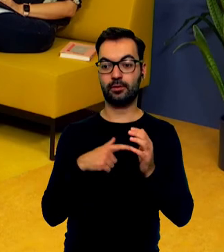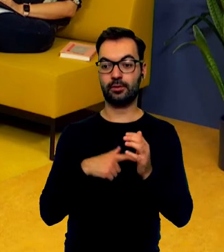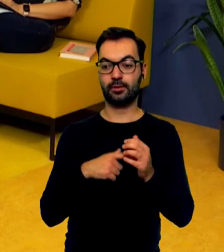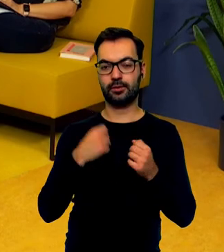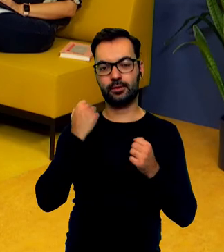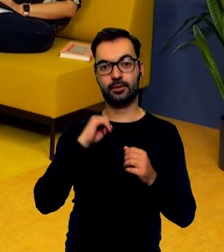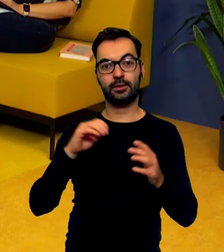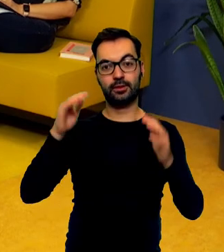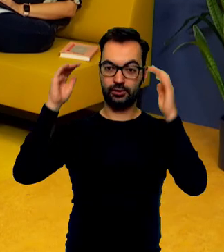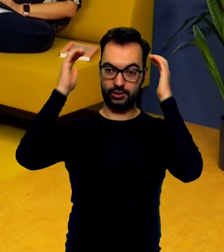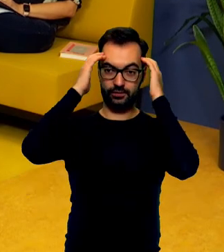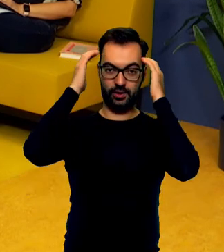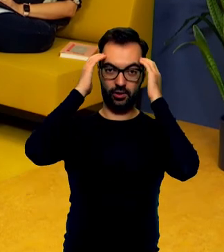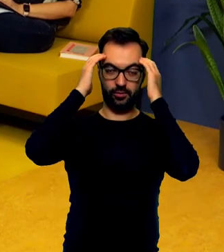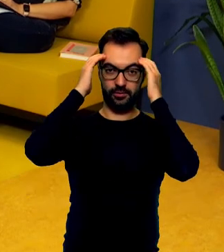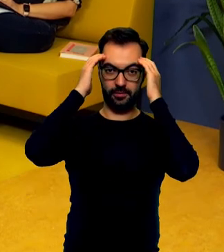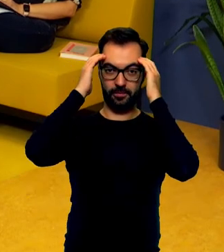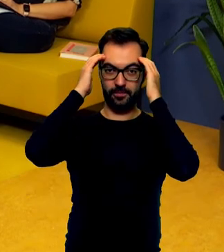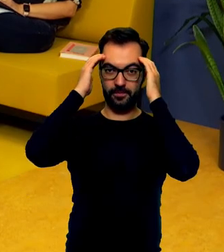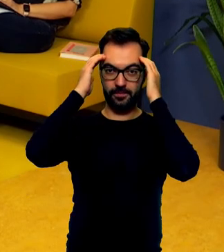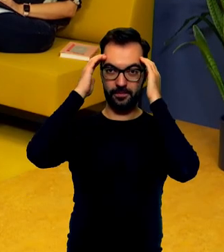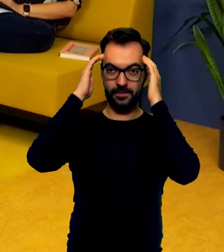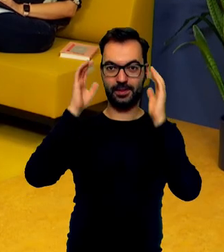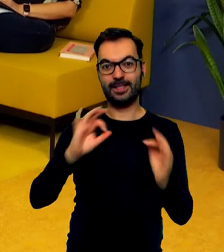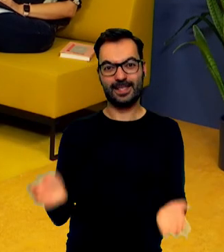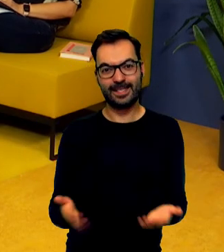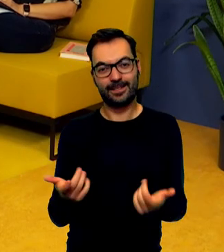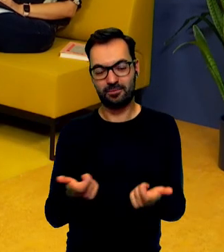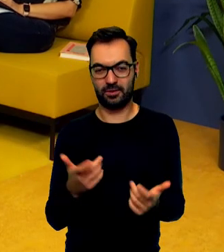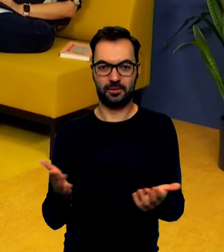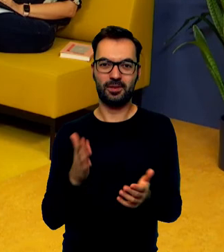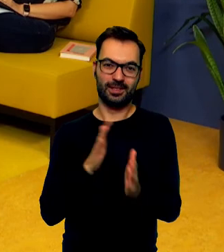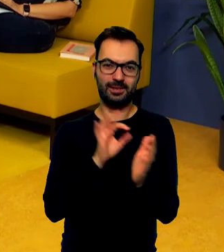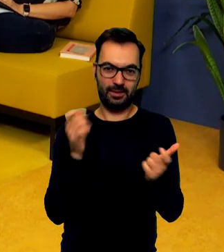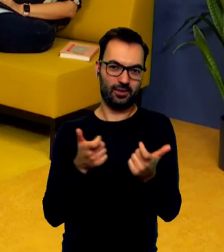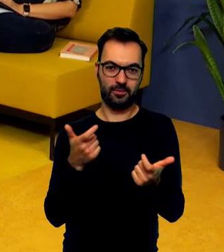na tym, że to jest bardzo świadomie też podkręcane, mówiąc